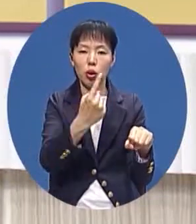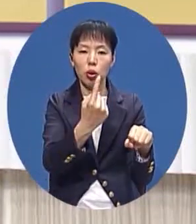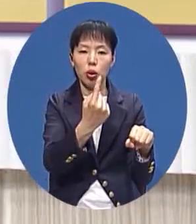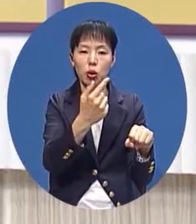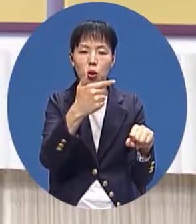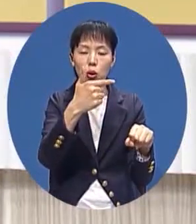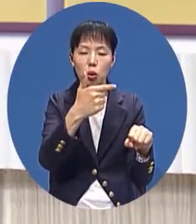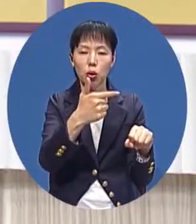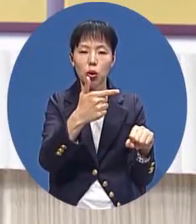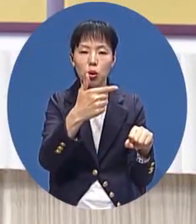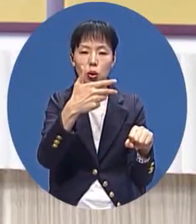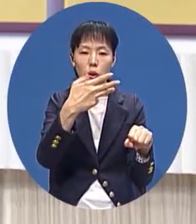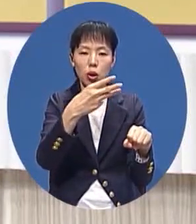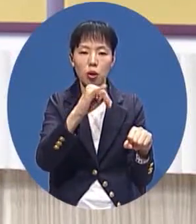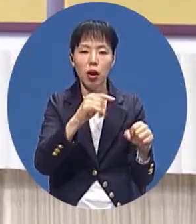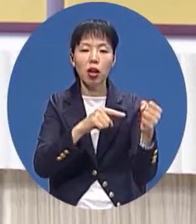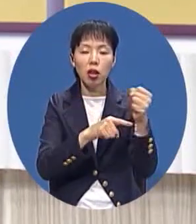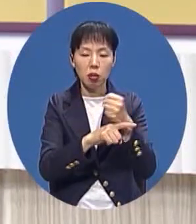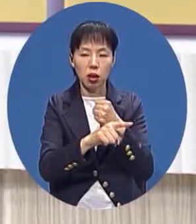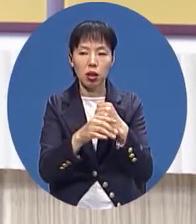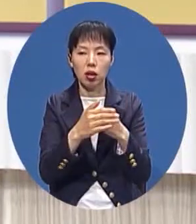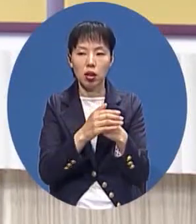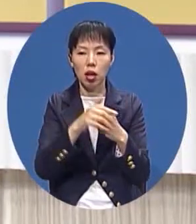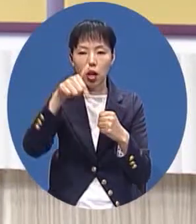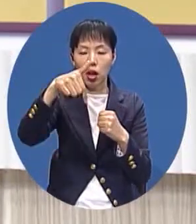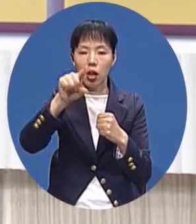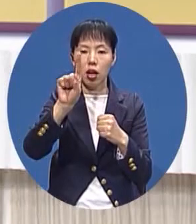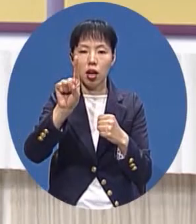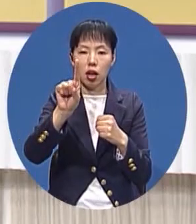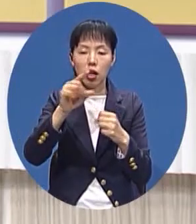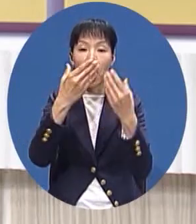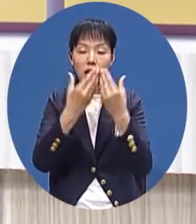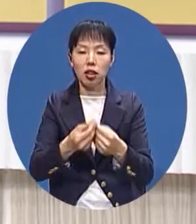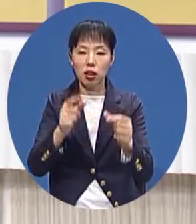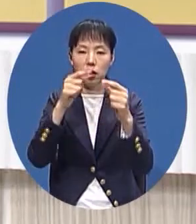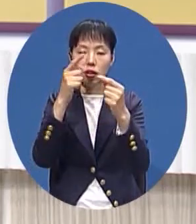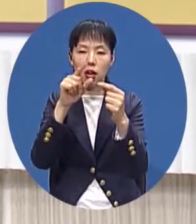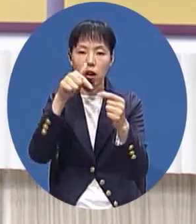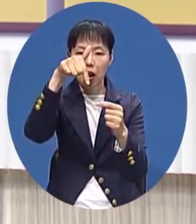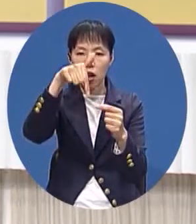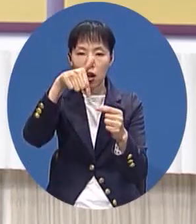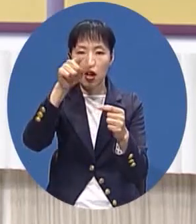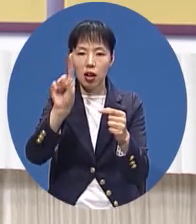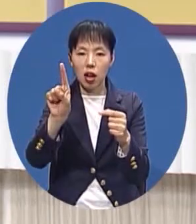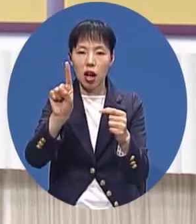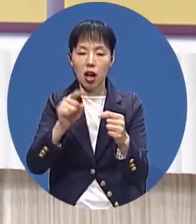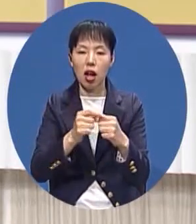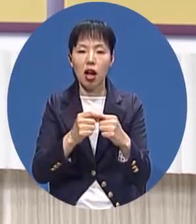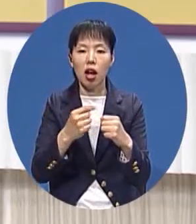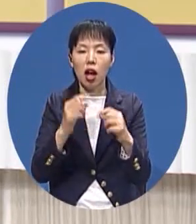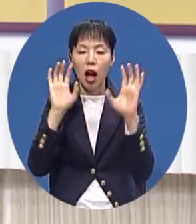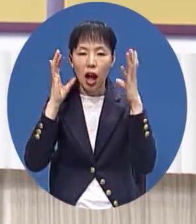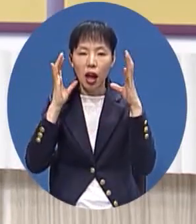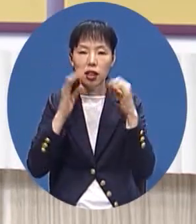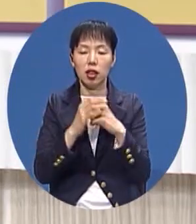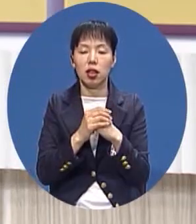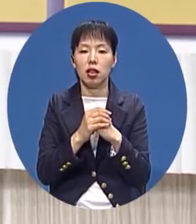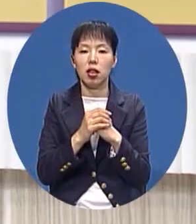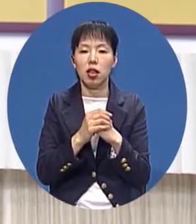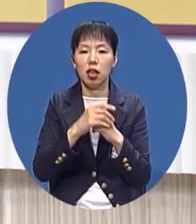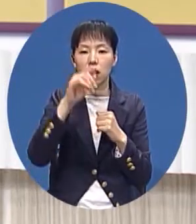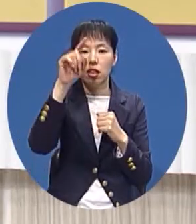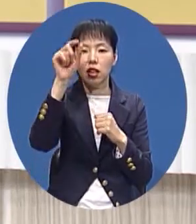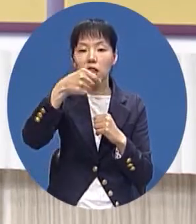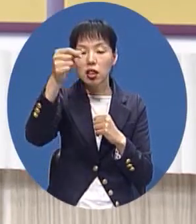다루는데 우리가 글자를 하나 배운다고 쳐보죠. 가라는 글자를 배우면 아이들은 처음에 이렇게 쓰는 것만 배우지 이게 가라고 읽지